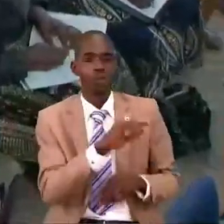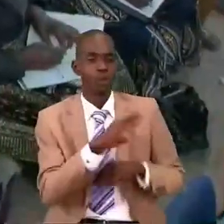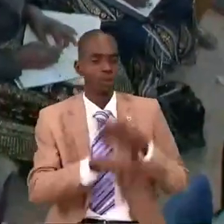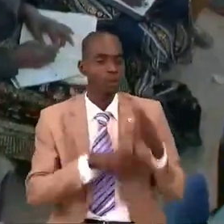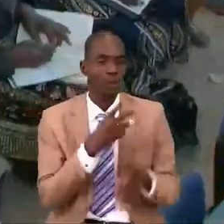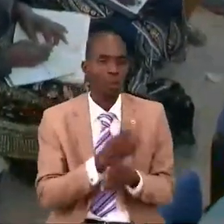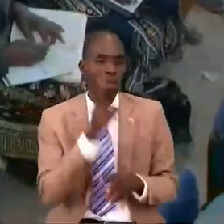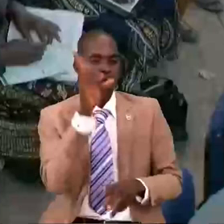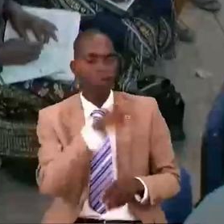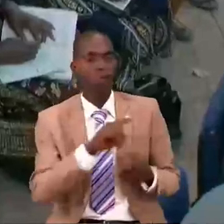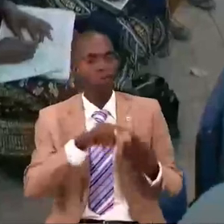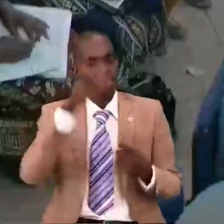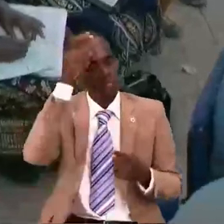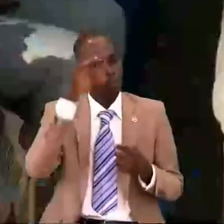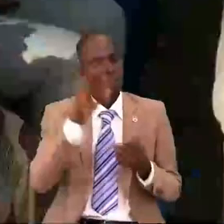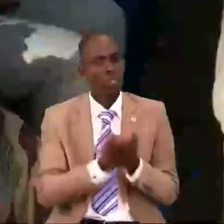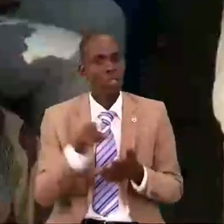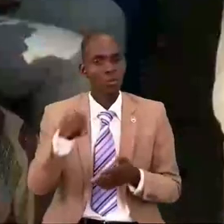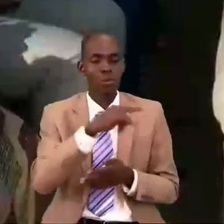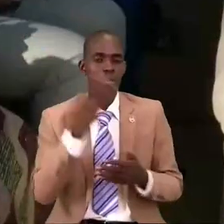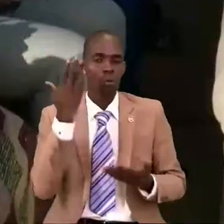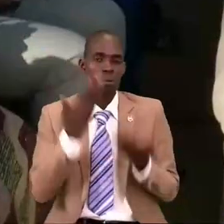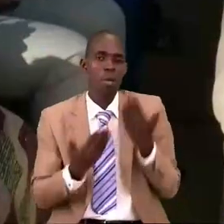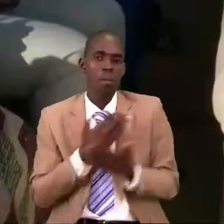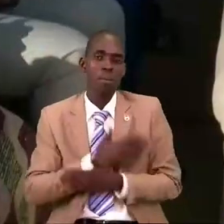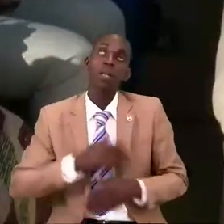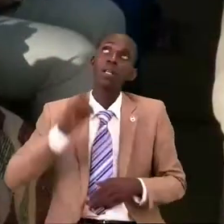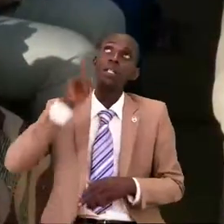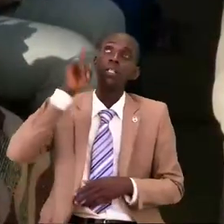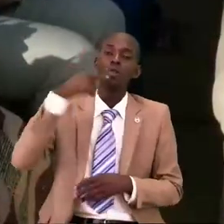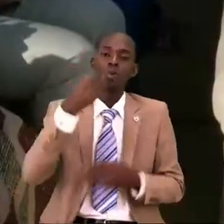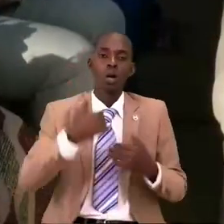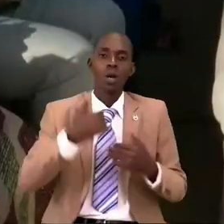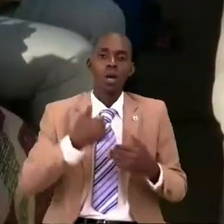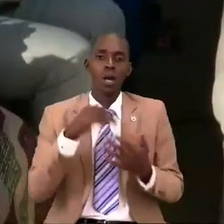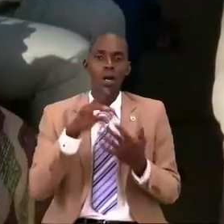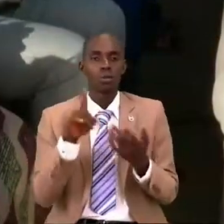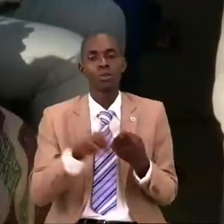enrôlé. Vous allez lui plaire au nom de Jésus.